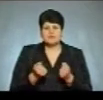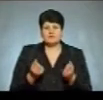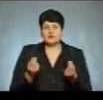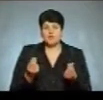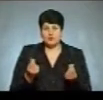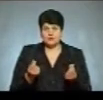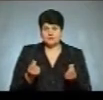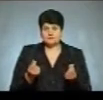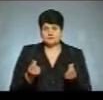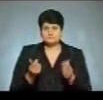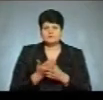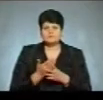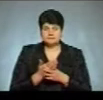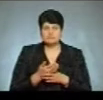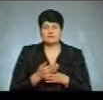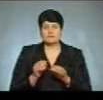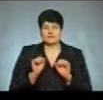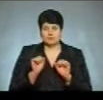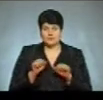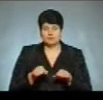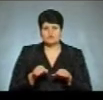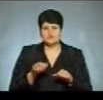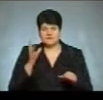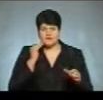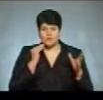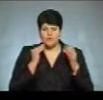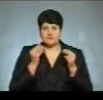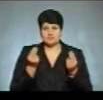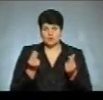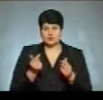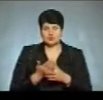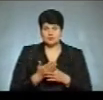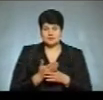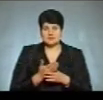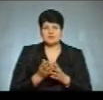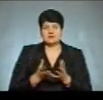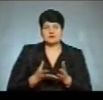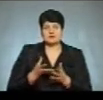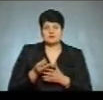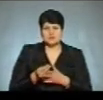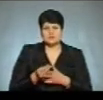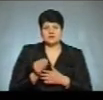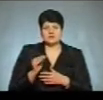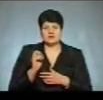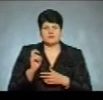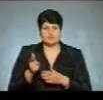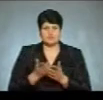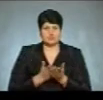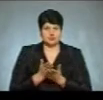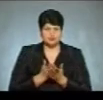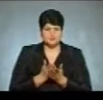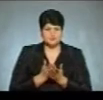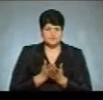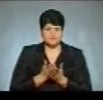кошти субсидії, вона може, врахувавши кошти субсидій, розрахуватися за житлово-комунальні послуги. Разом з